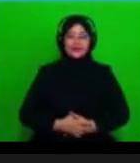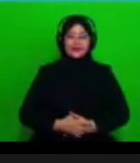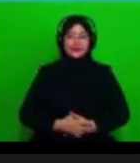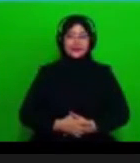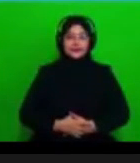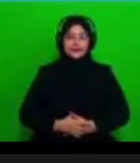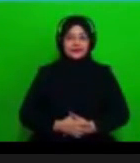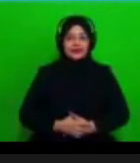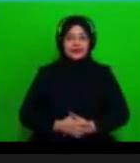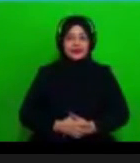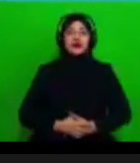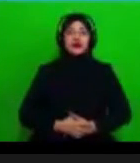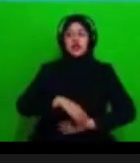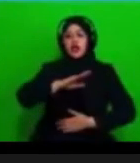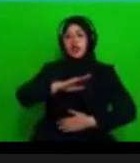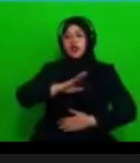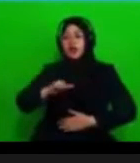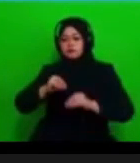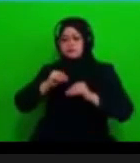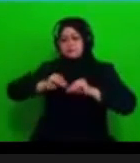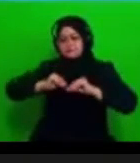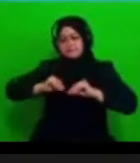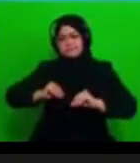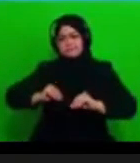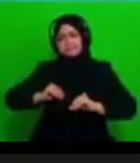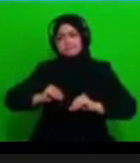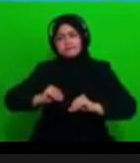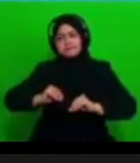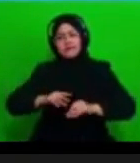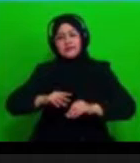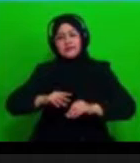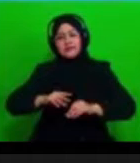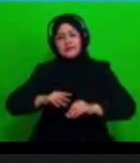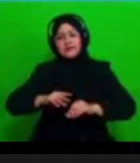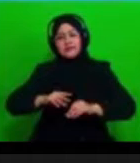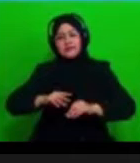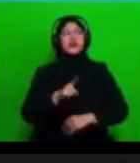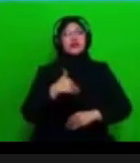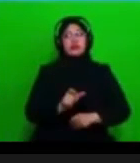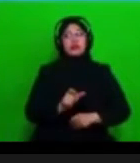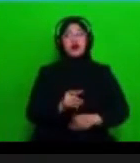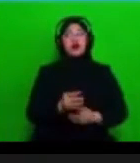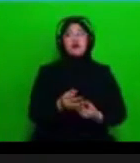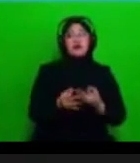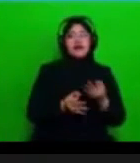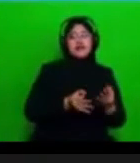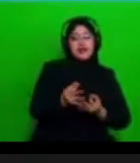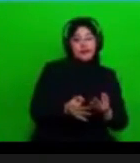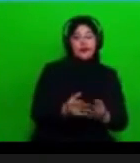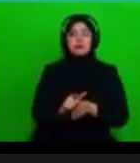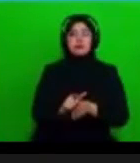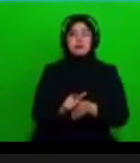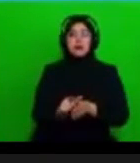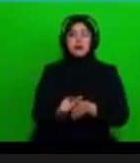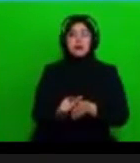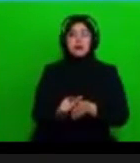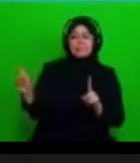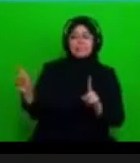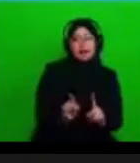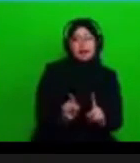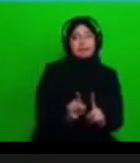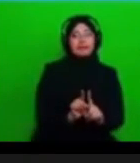pemasok atau memasukkan ilmu dalam bukan sebagai fasilitator, bukan sebagai coach,